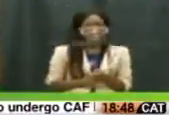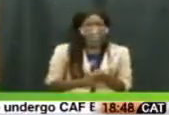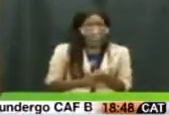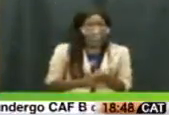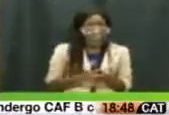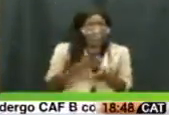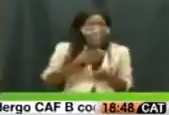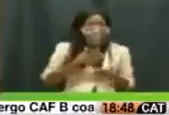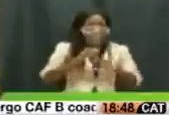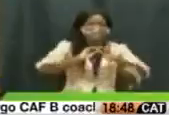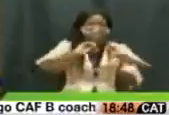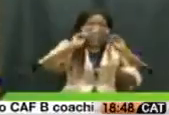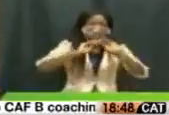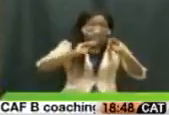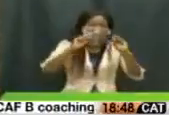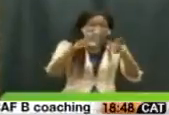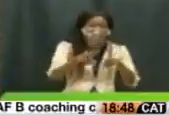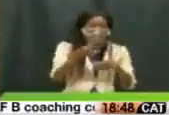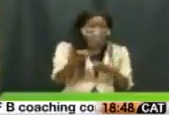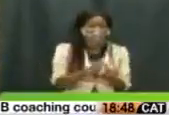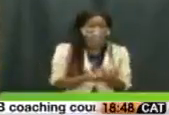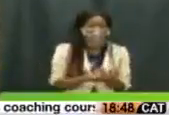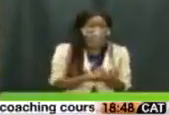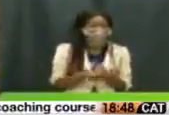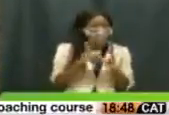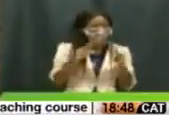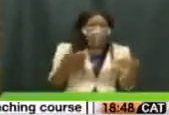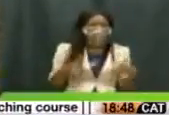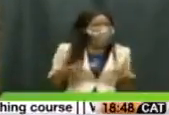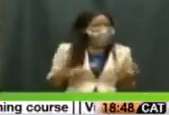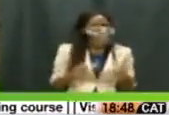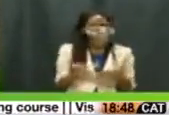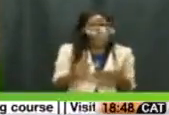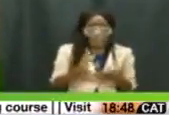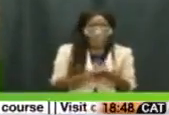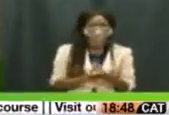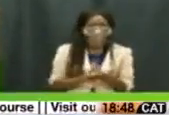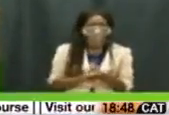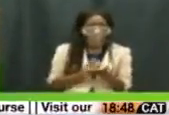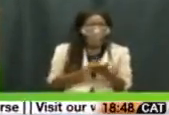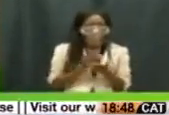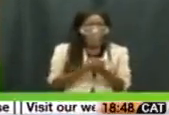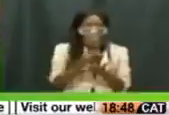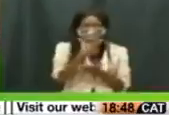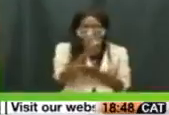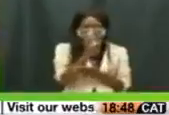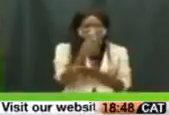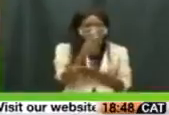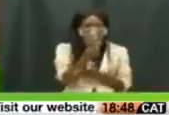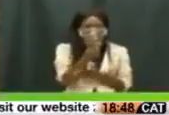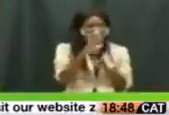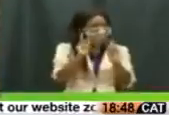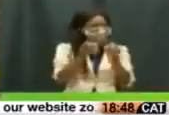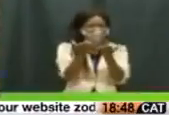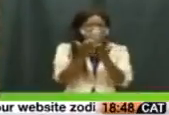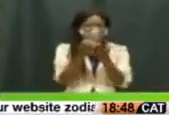takhatikunkana phunzitsa anthu kuti anthu asapange mantha kuti pachizunga mati misconception mauthenga